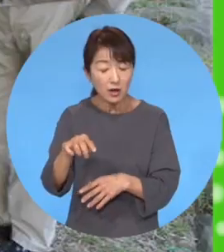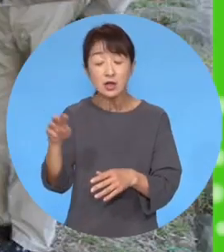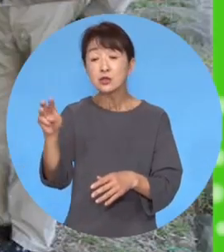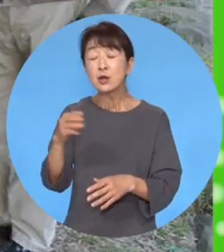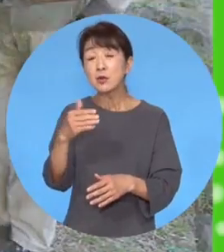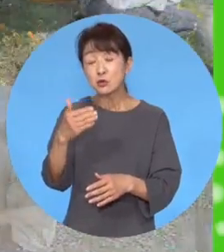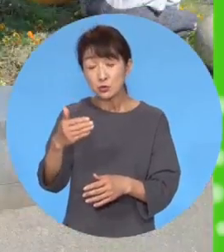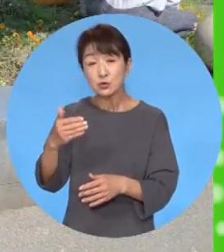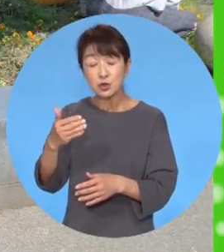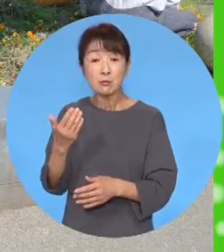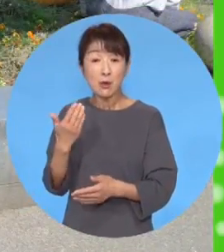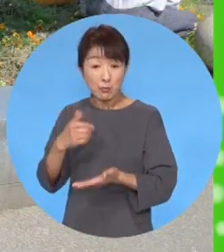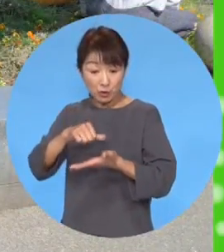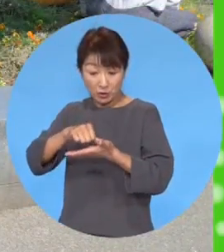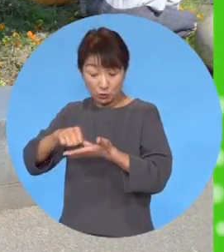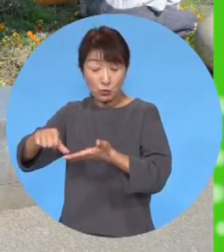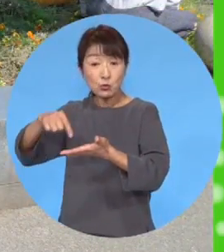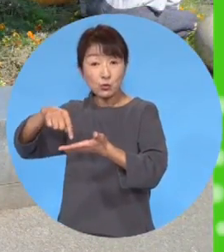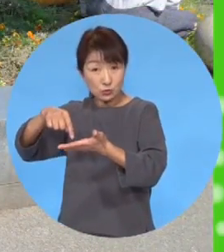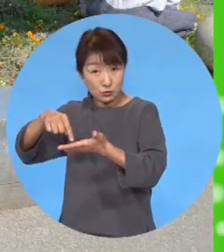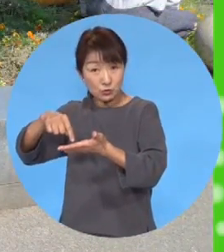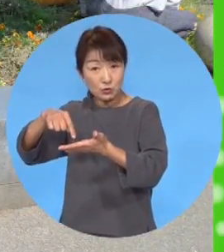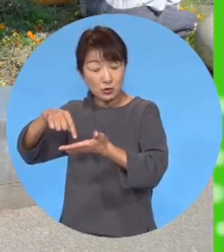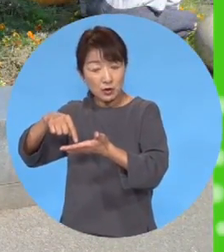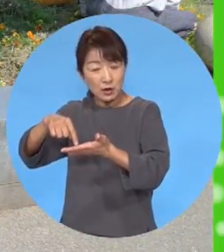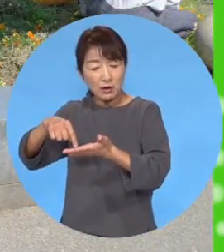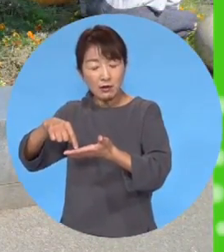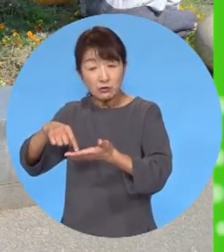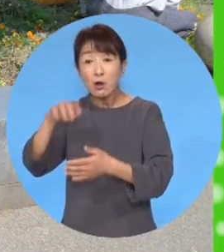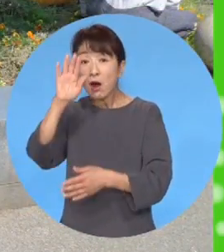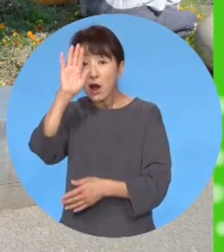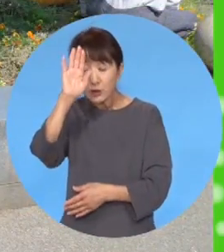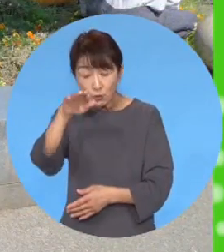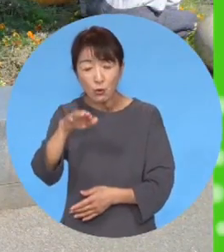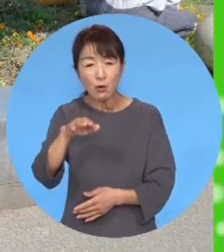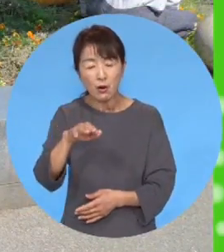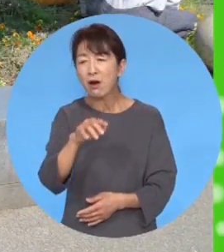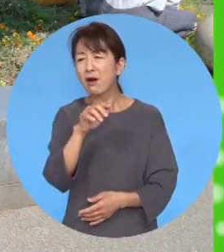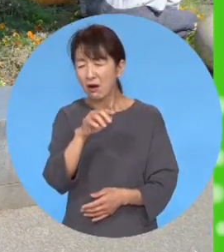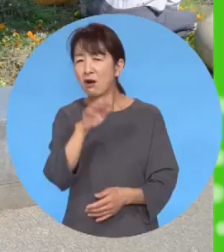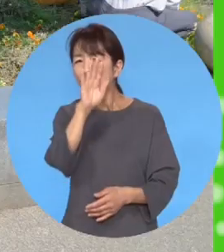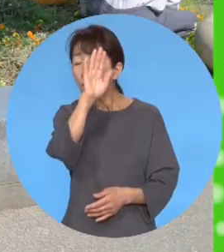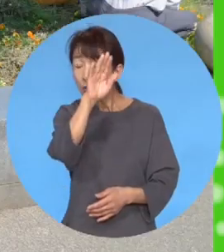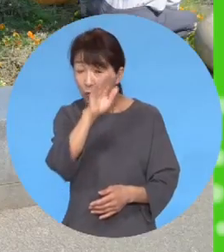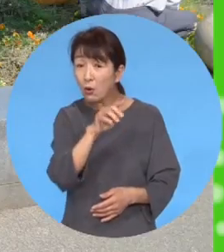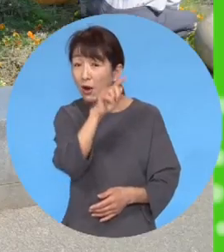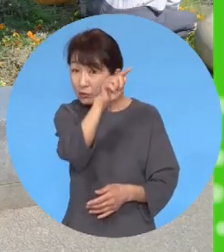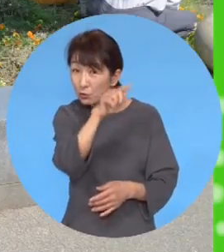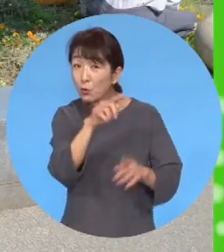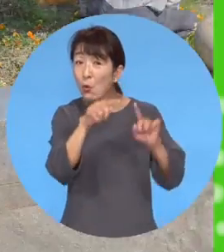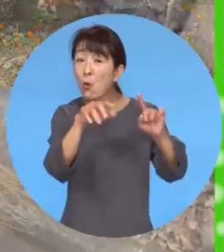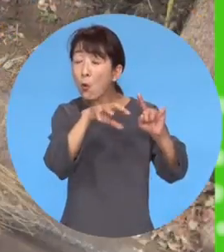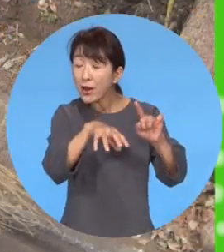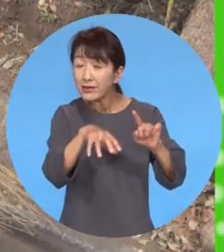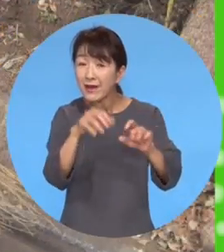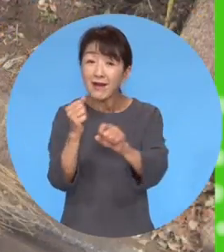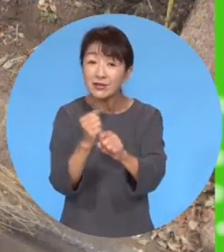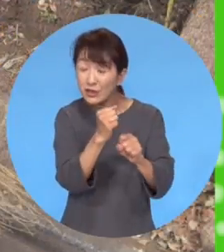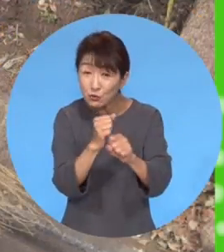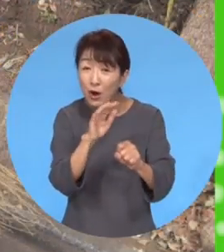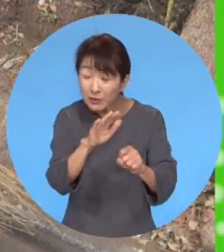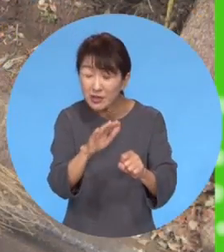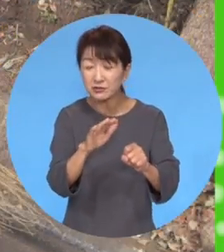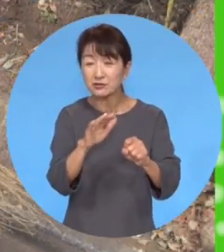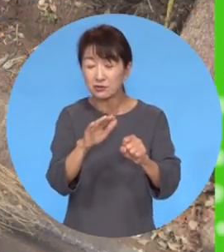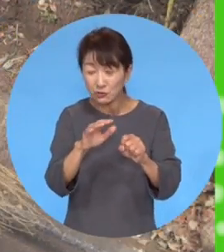て、区の方でこういう、例えばここの公園の維持管理があるんでお手伝いくださいというようなことで、日